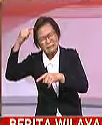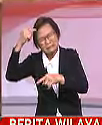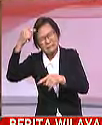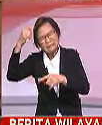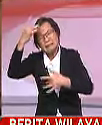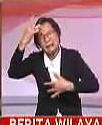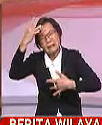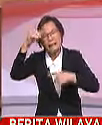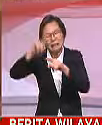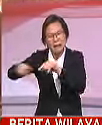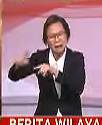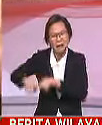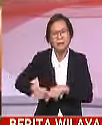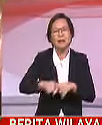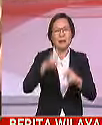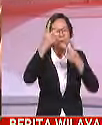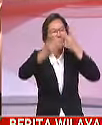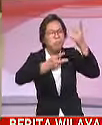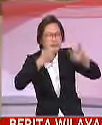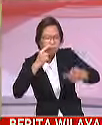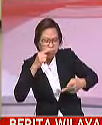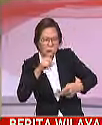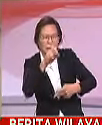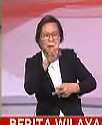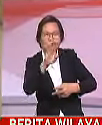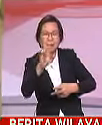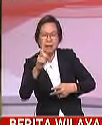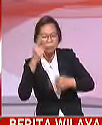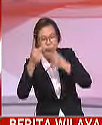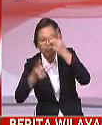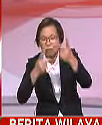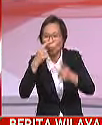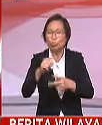turut meninjau fasiliti DBD bagi kegunaan penghuni.